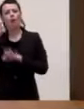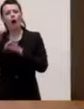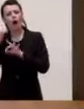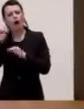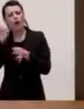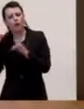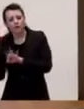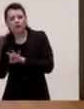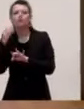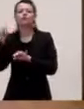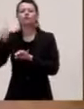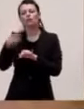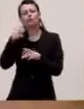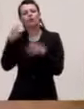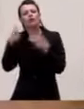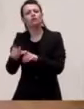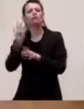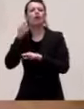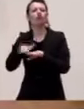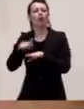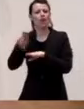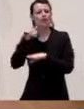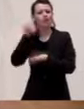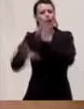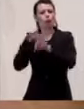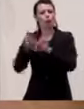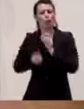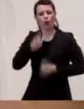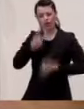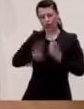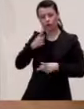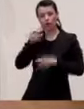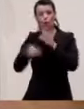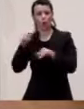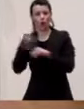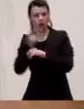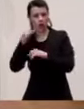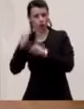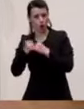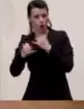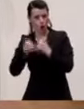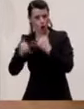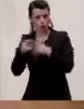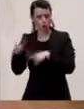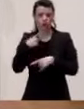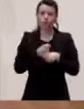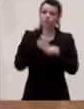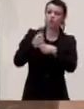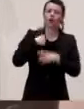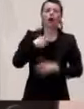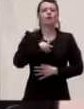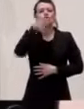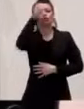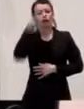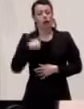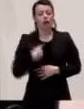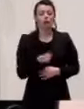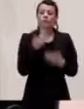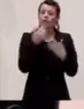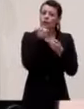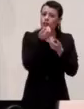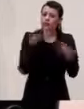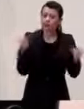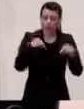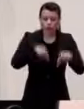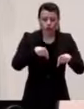palliative e terapie del dolore. La parola all'assessore Bene, Gallera. grazie mille. Allora, oggi siamo qua per parlare